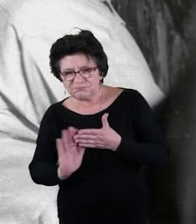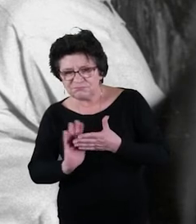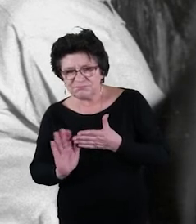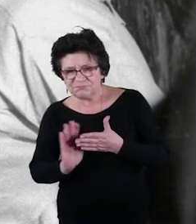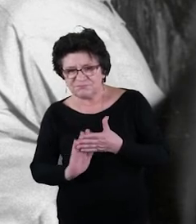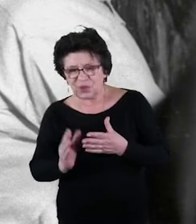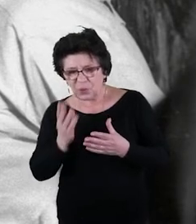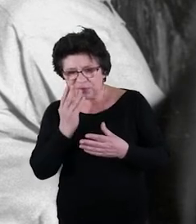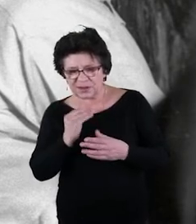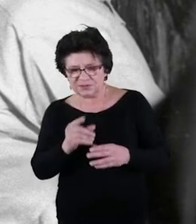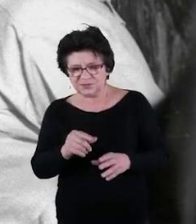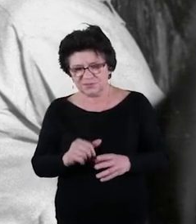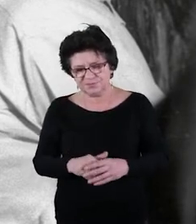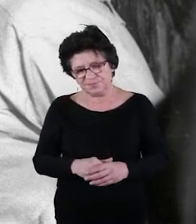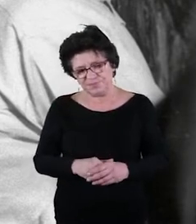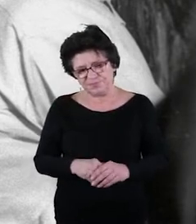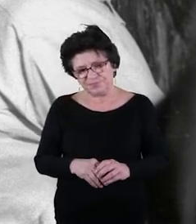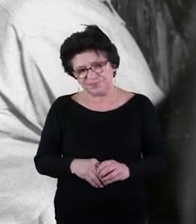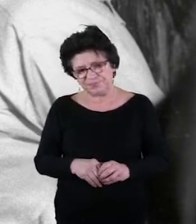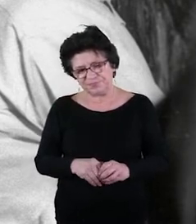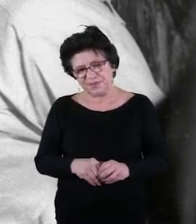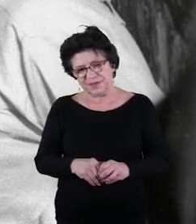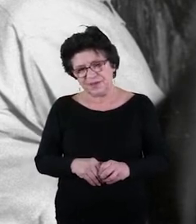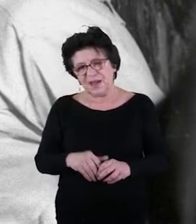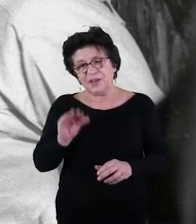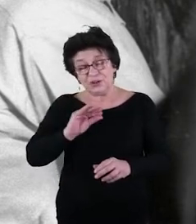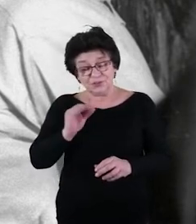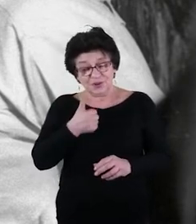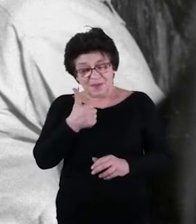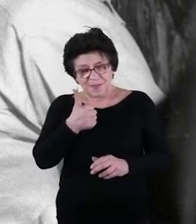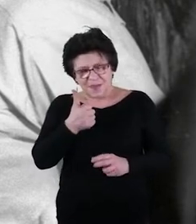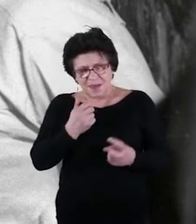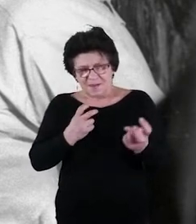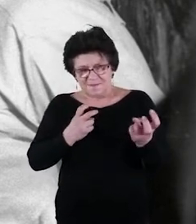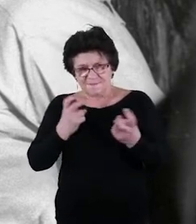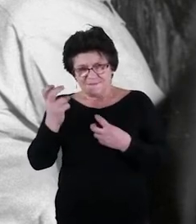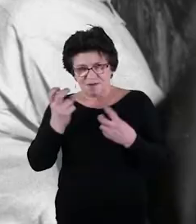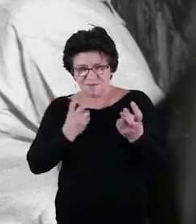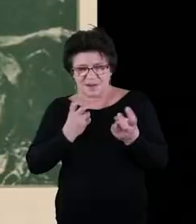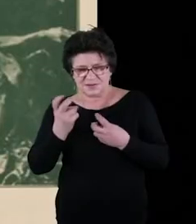jednej informacji takiej fejkowej która która